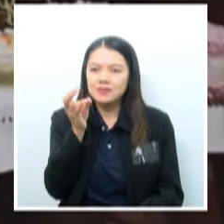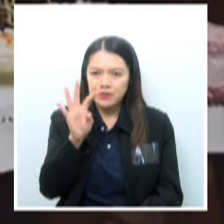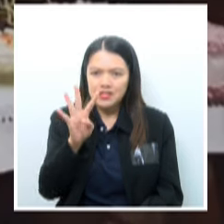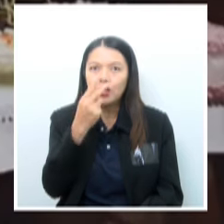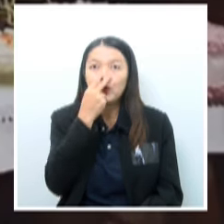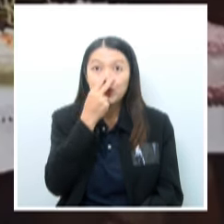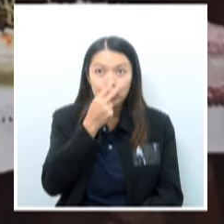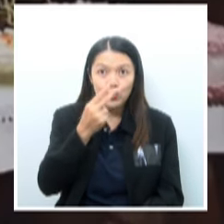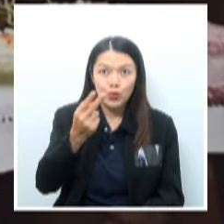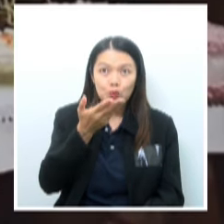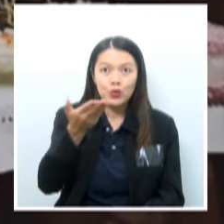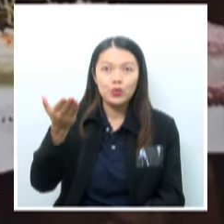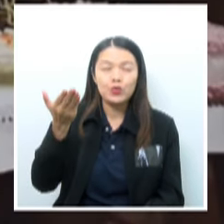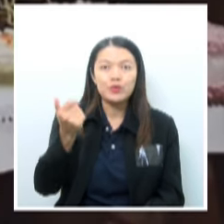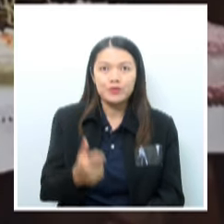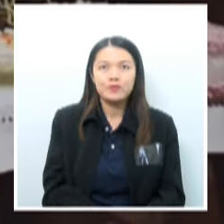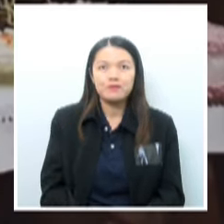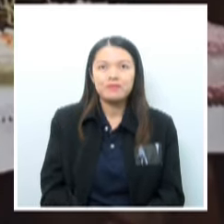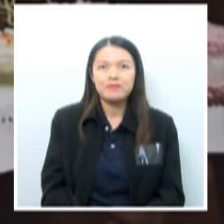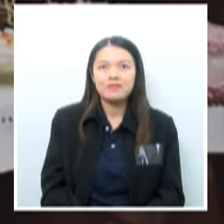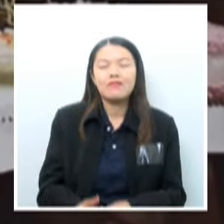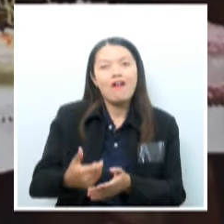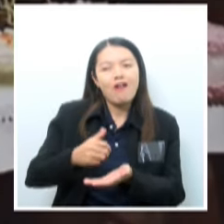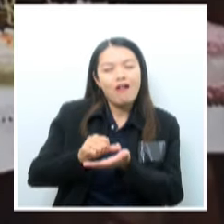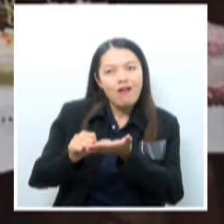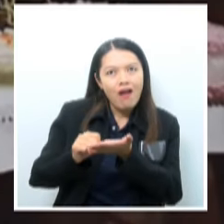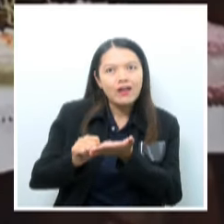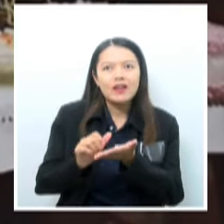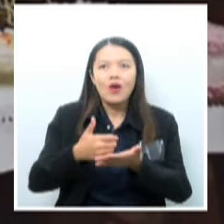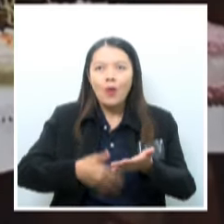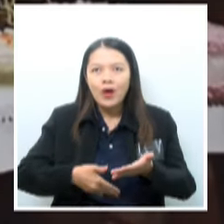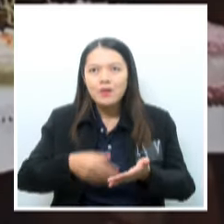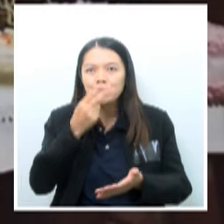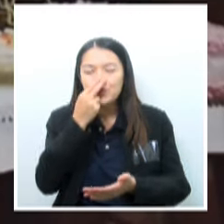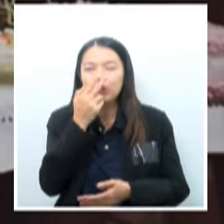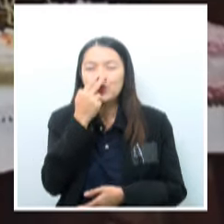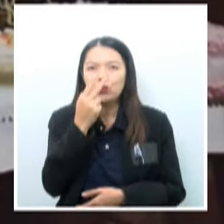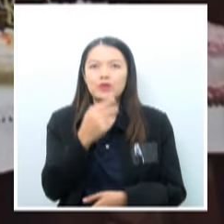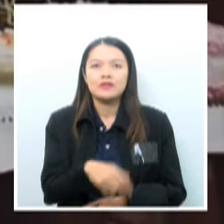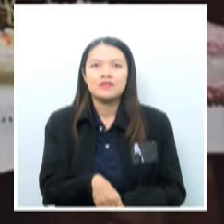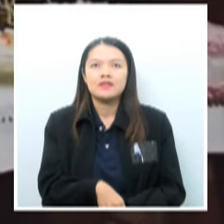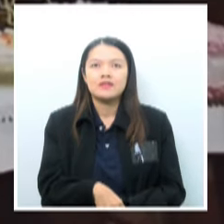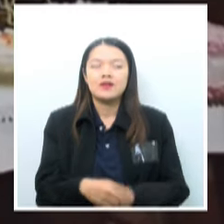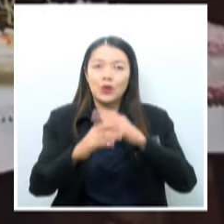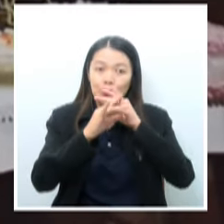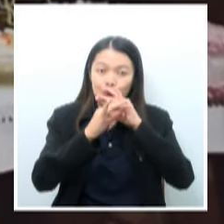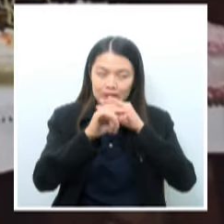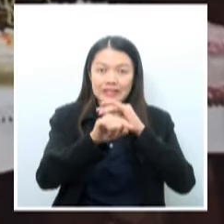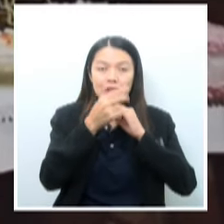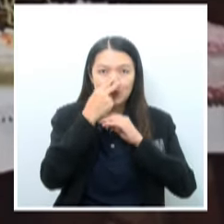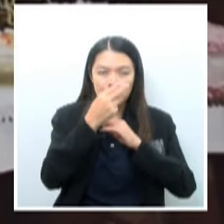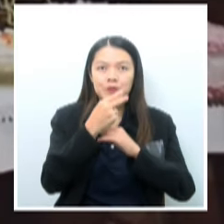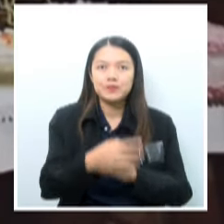ชิญทุกท่านได้เยี่ยมชมการปรับปรุงห้องน้ำของสำนักงานเขตพื้นที่การศึกษาประถมศึกษาระยองเขต